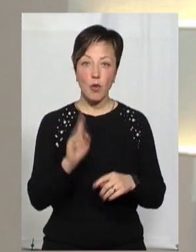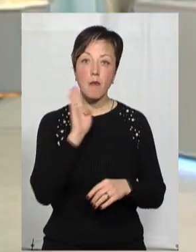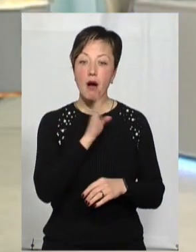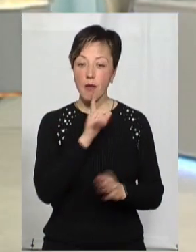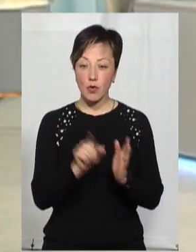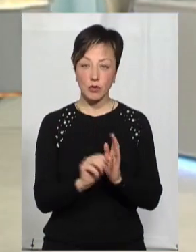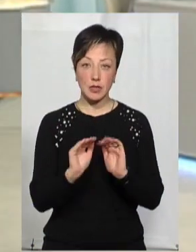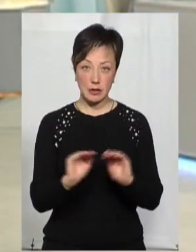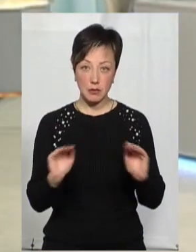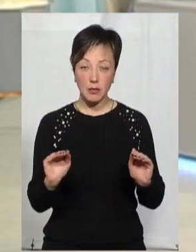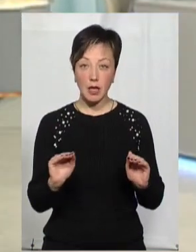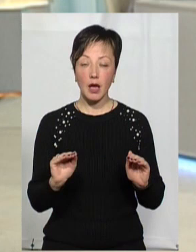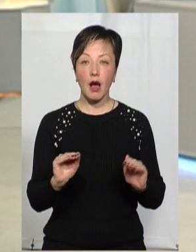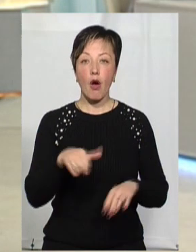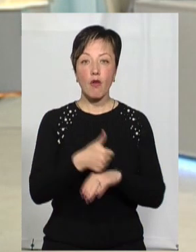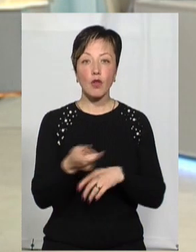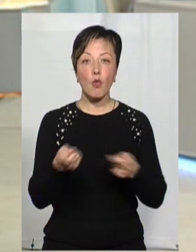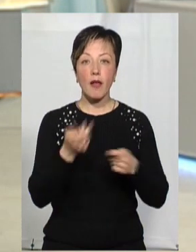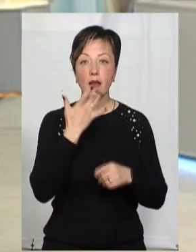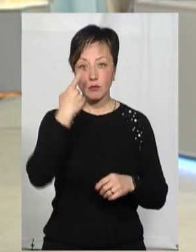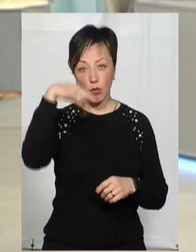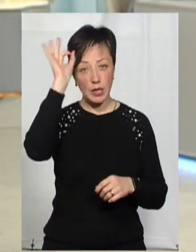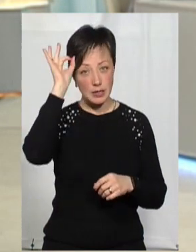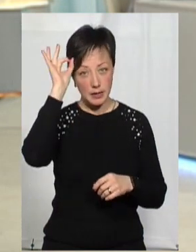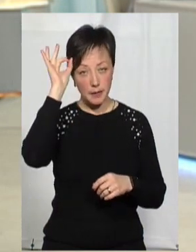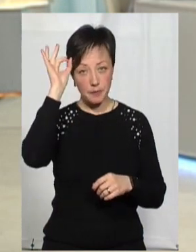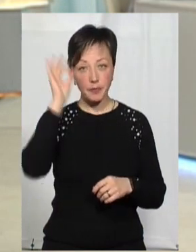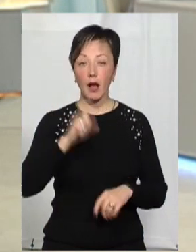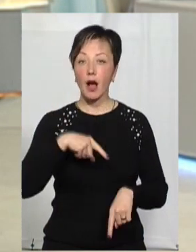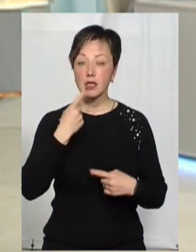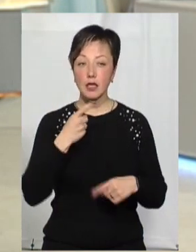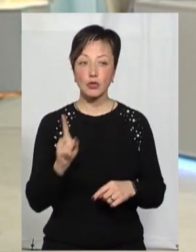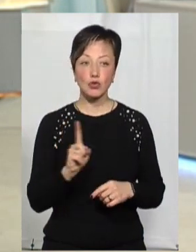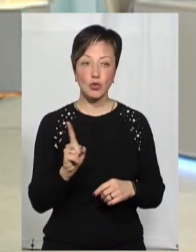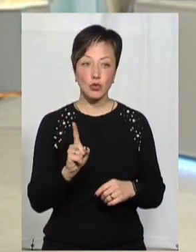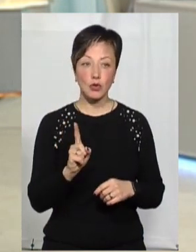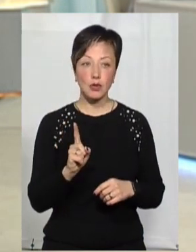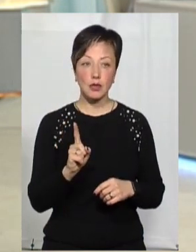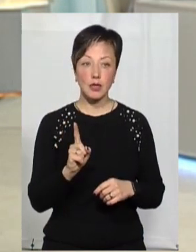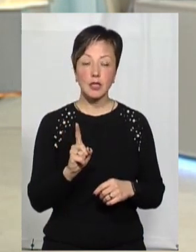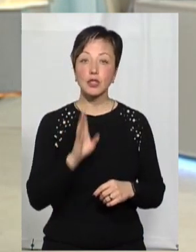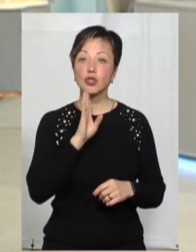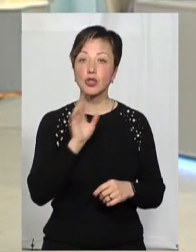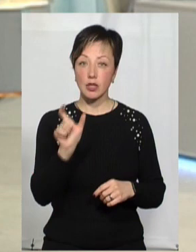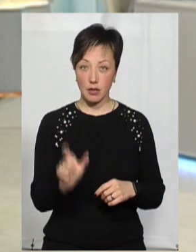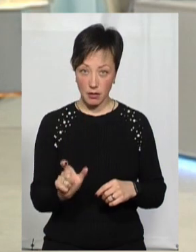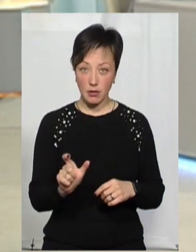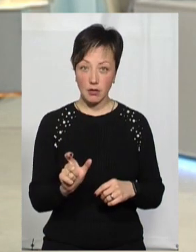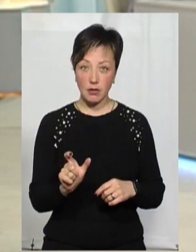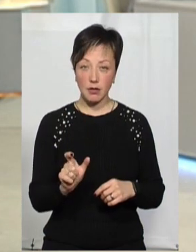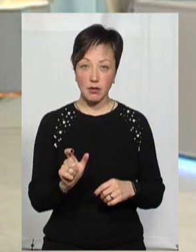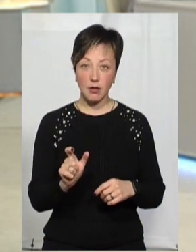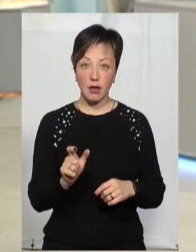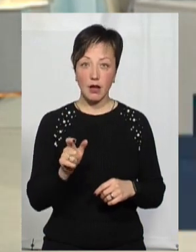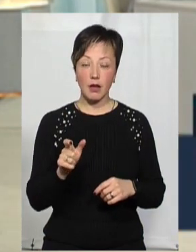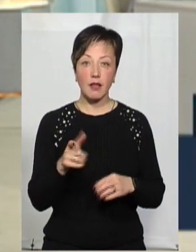доньками, так речниця головного управління Нацполіції в Хмельницькій області Інна Глега казала, що та жінка, ну, яка так. жила в очереті